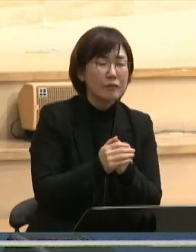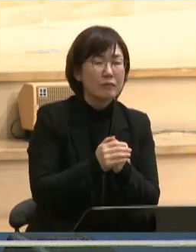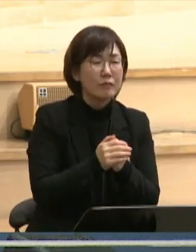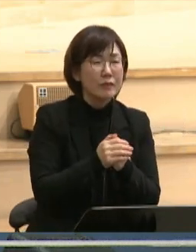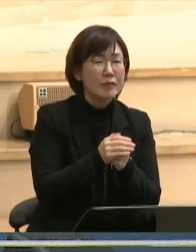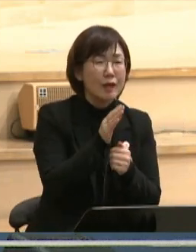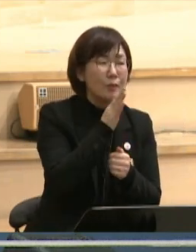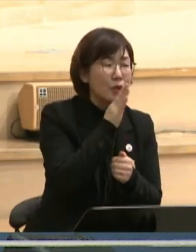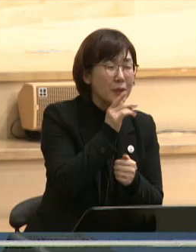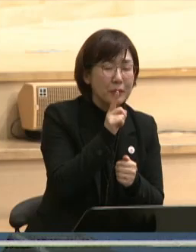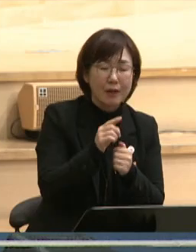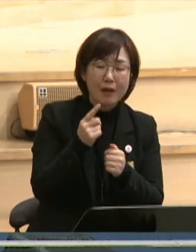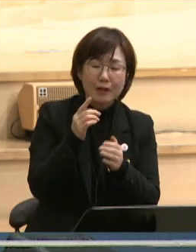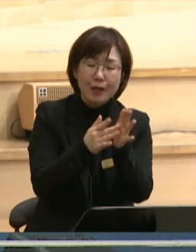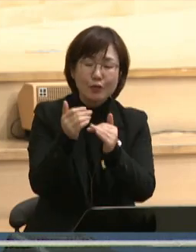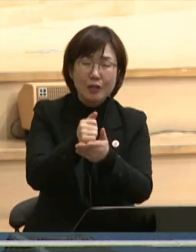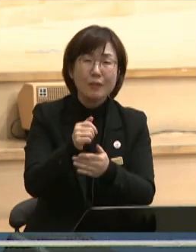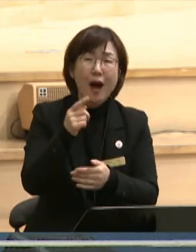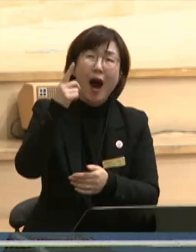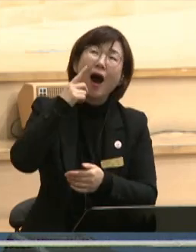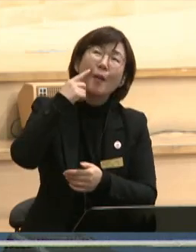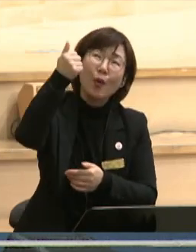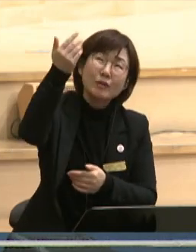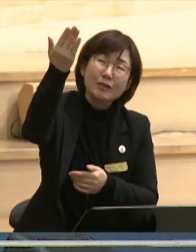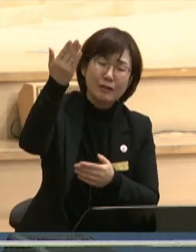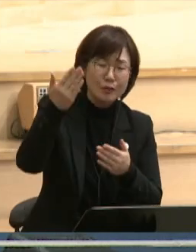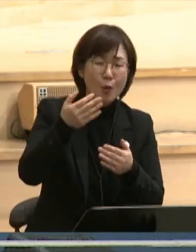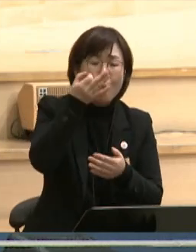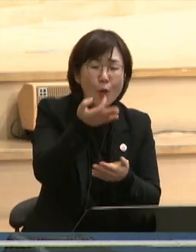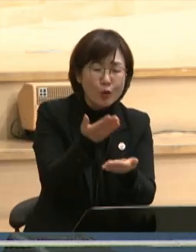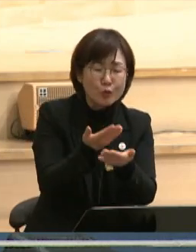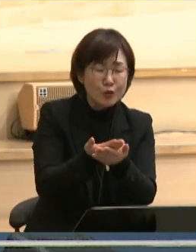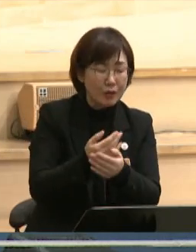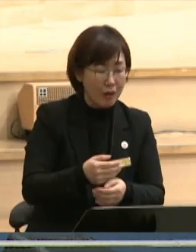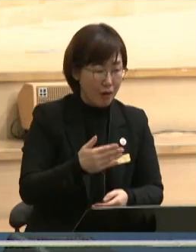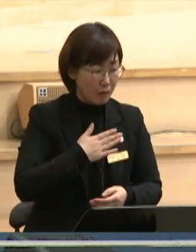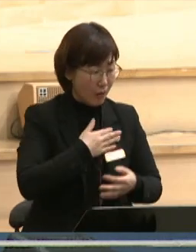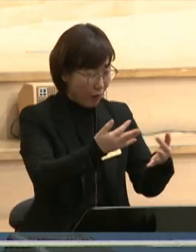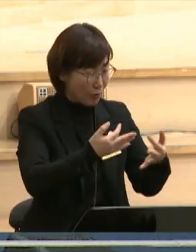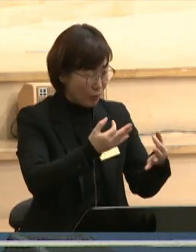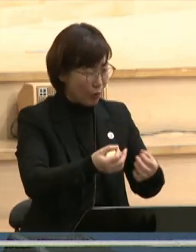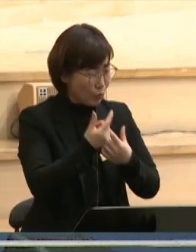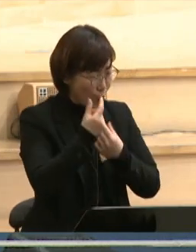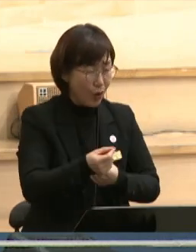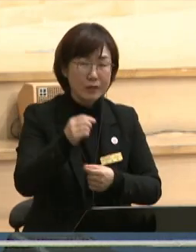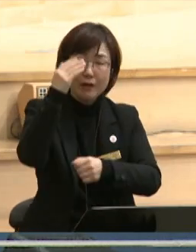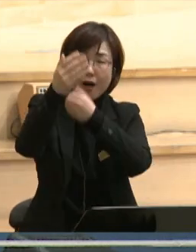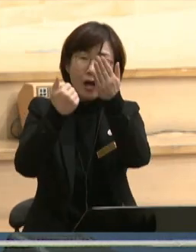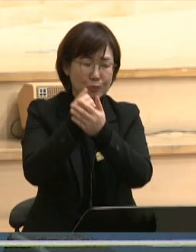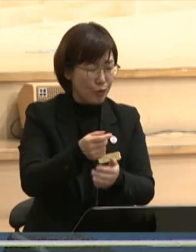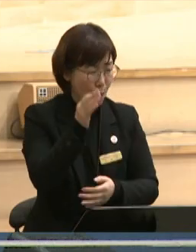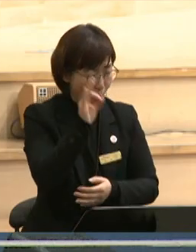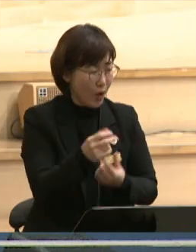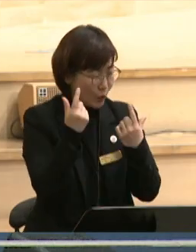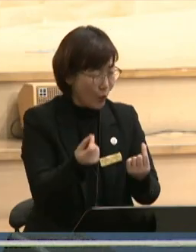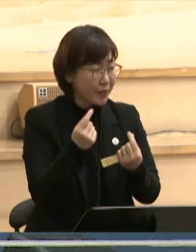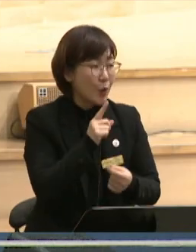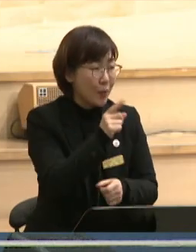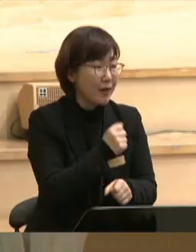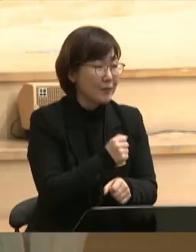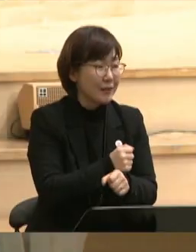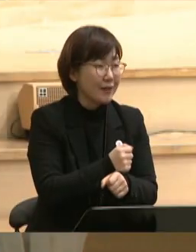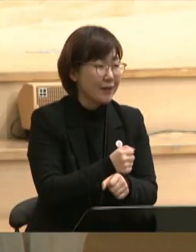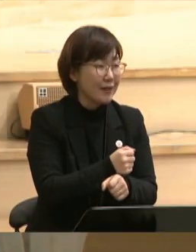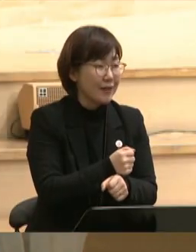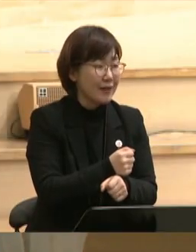주십시오 그러니까 예수님께서 나를 본 자는 아버지를 보았거늘 어찌 아버지를 보여달라 하느냐라고 이야기를 합니다 그리고 예수님께서